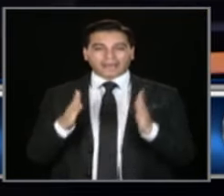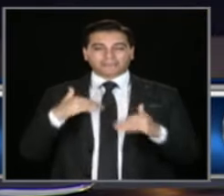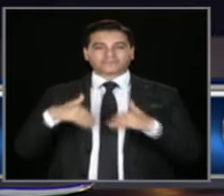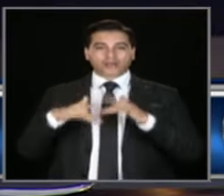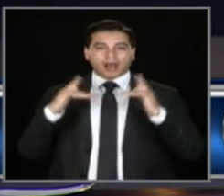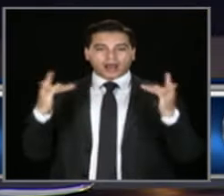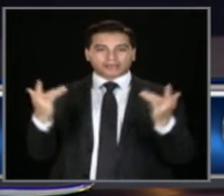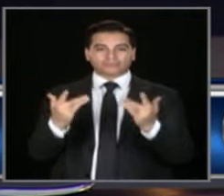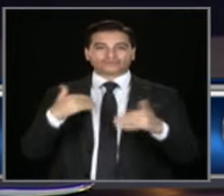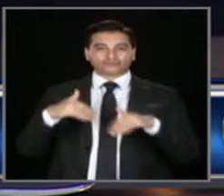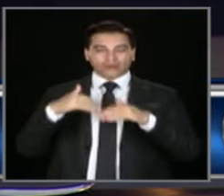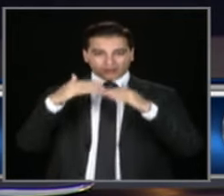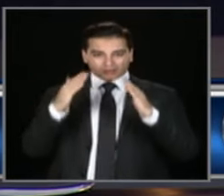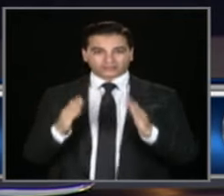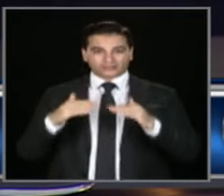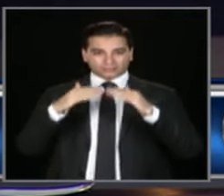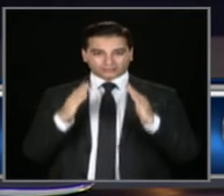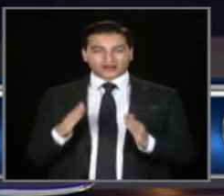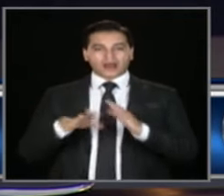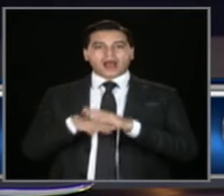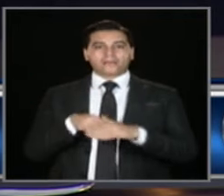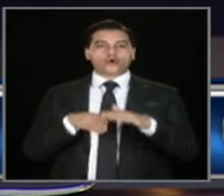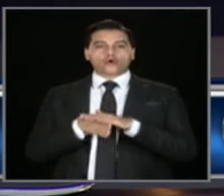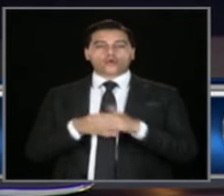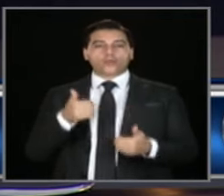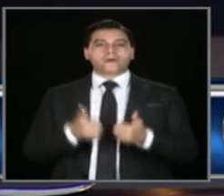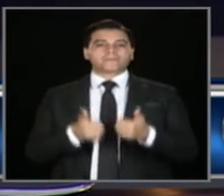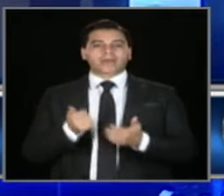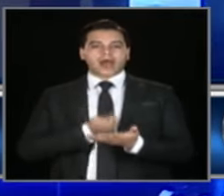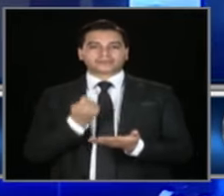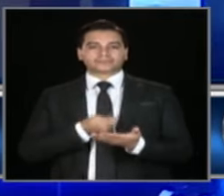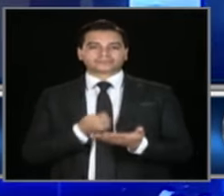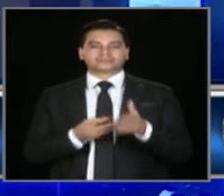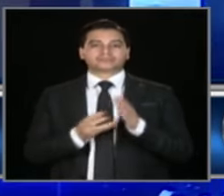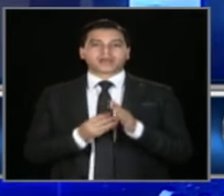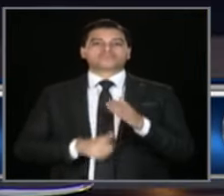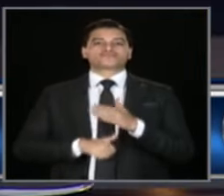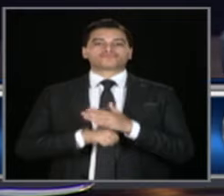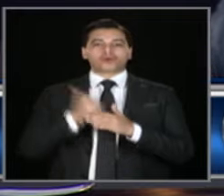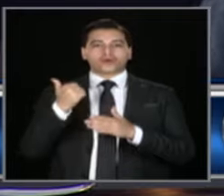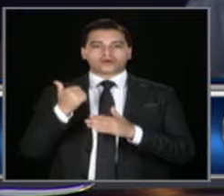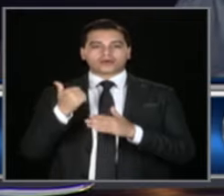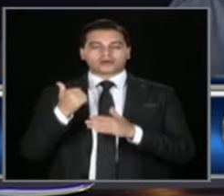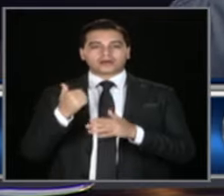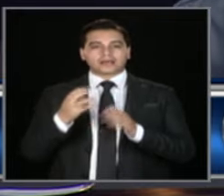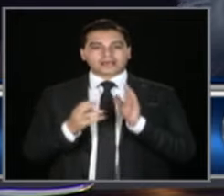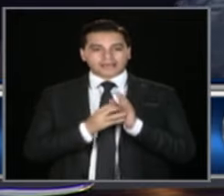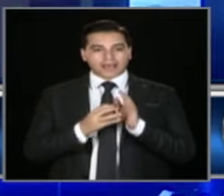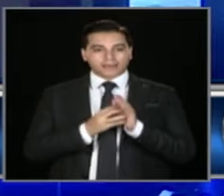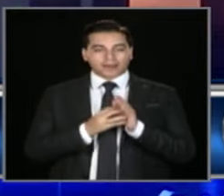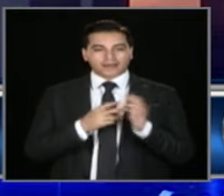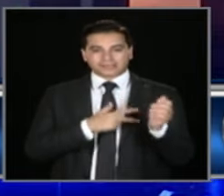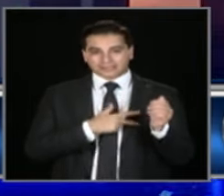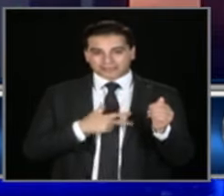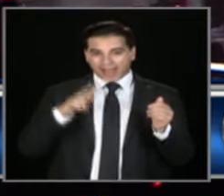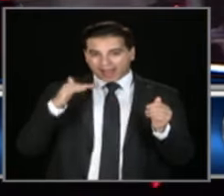دي لأرواح الشهداء والأسرى. أيمن بحر إجابتك. جامعة الخليل. جامعة الخليل. إجابة